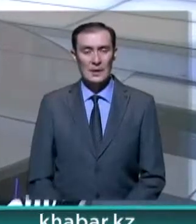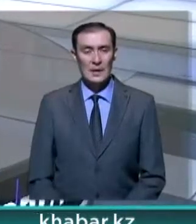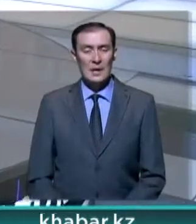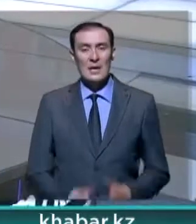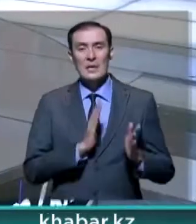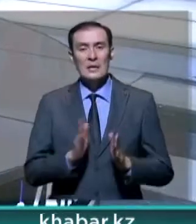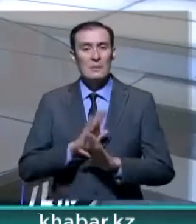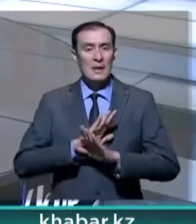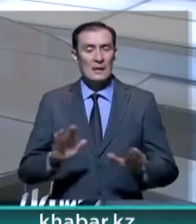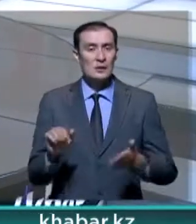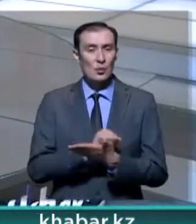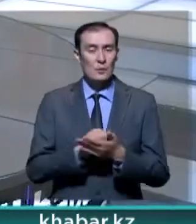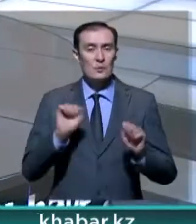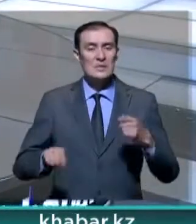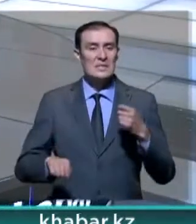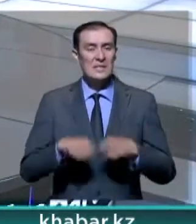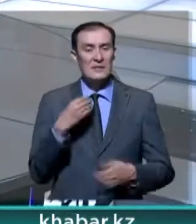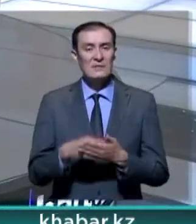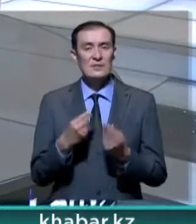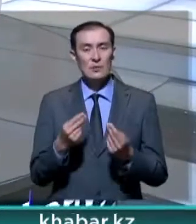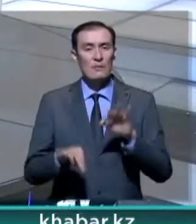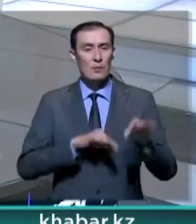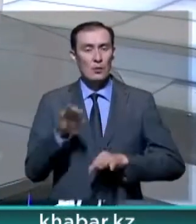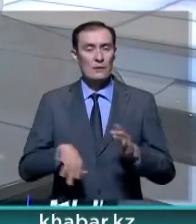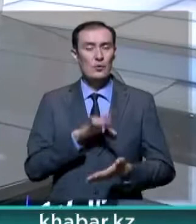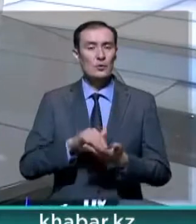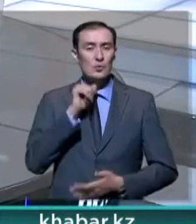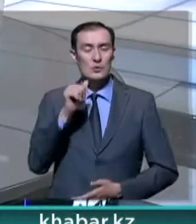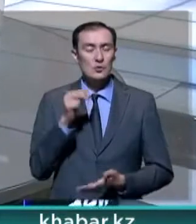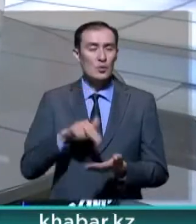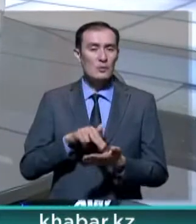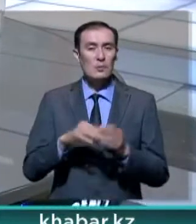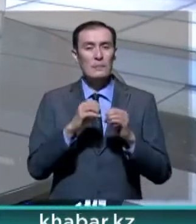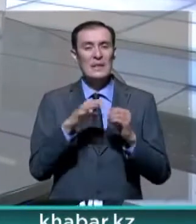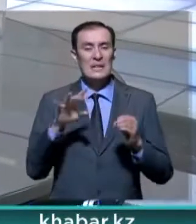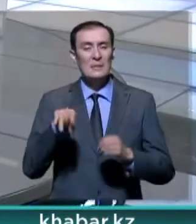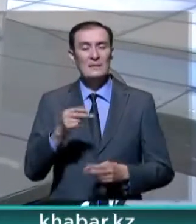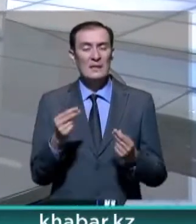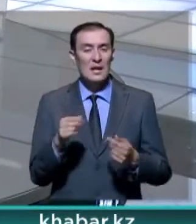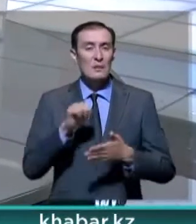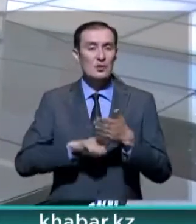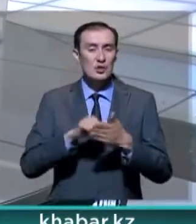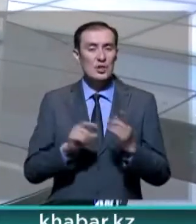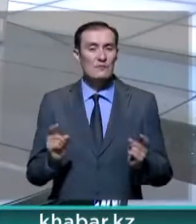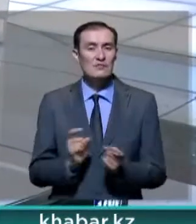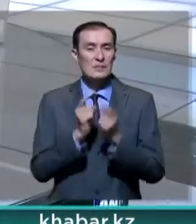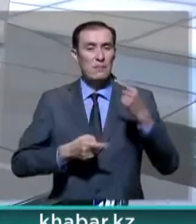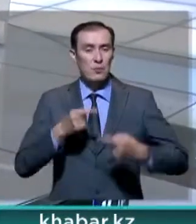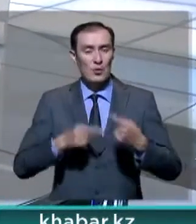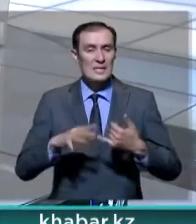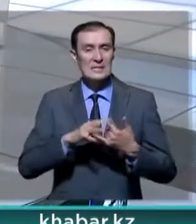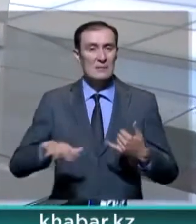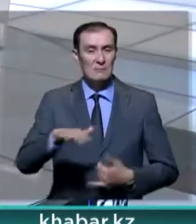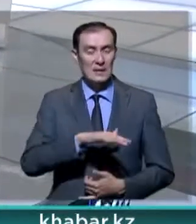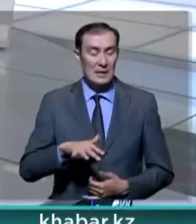Непорядок с документами может привести к срыву инвестиционного проекта в Костанае стоимостью 15 миллиардов тенге. Причина в земельном споре предпринимателя и местных